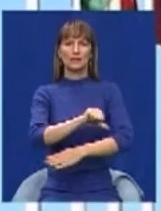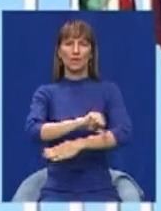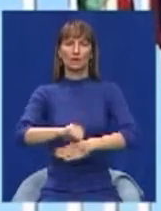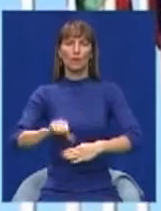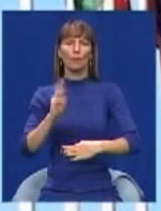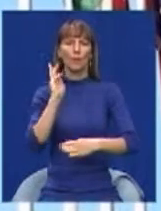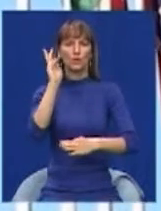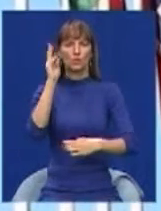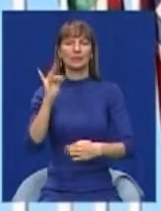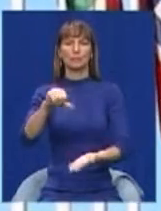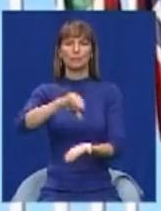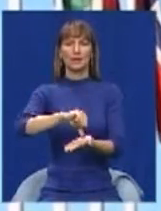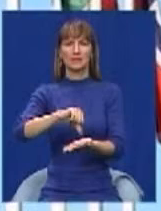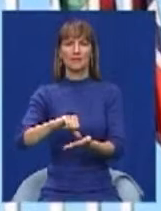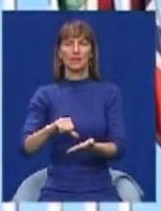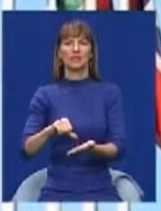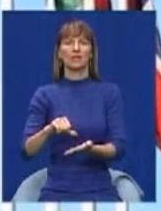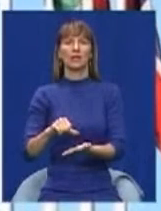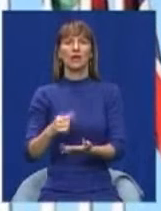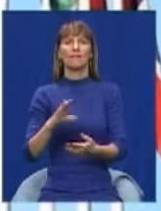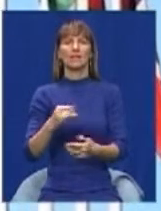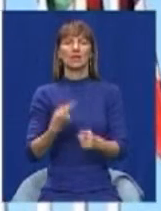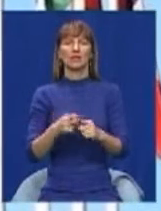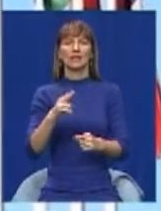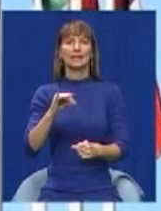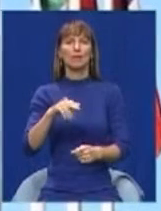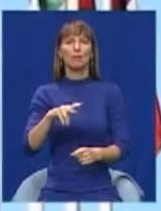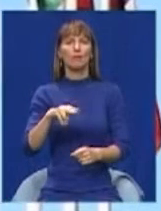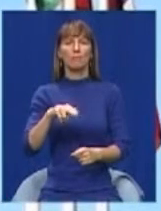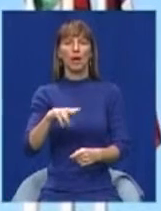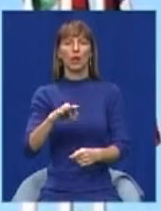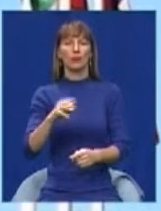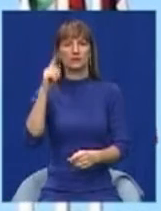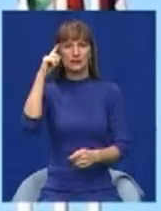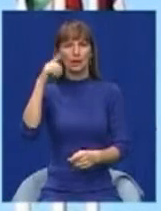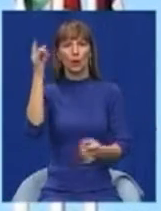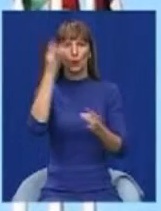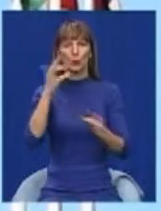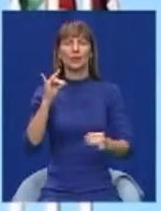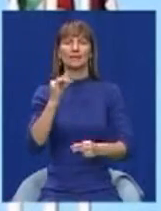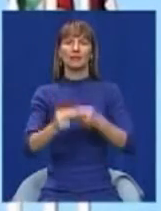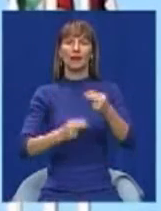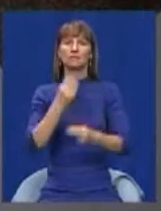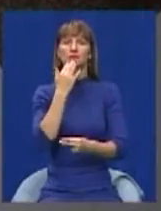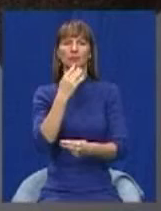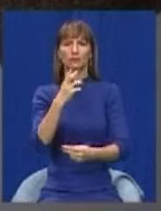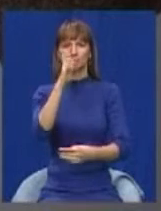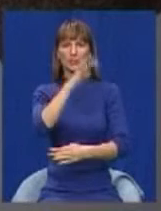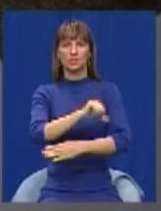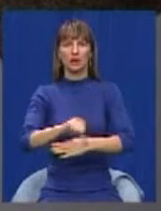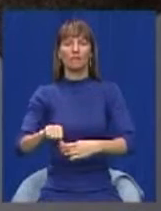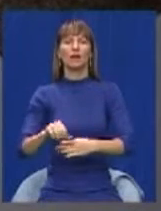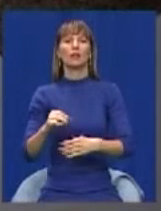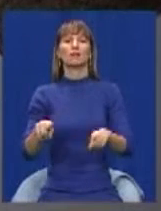закордонних посольствах та представництвах. Крім того, дипломат просто зобов'язаний знати культуру та традиції іноземних держав, а